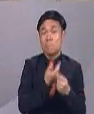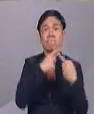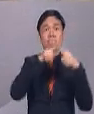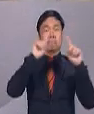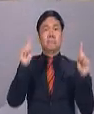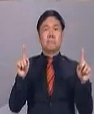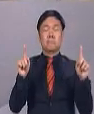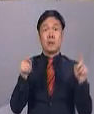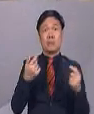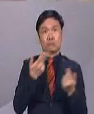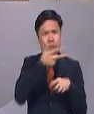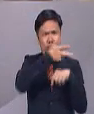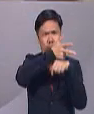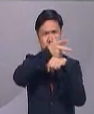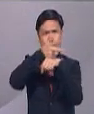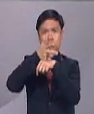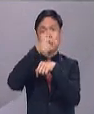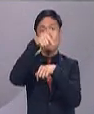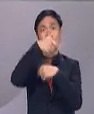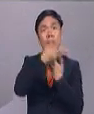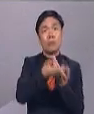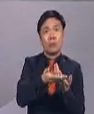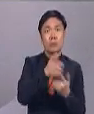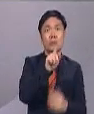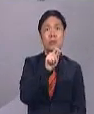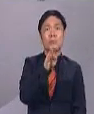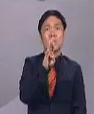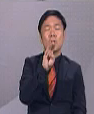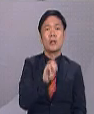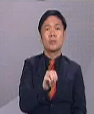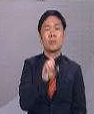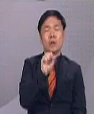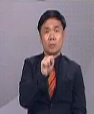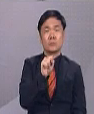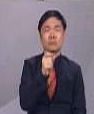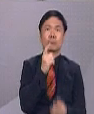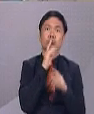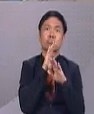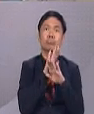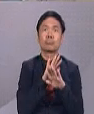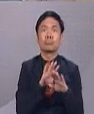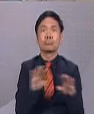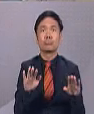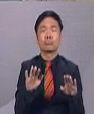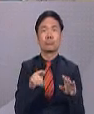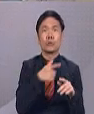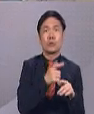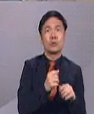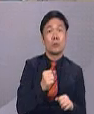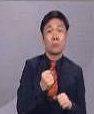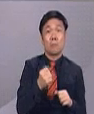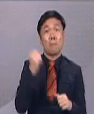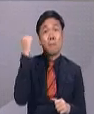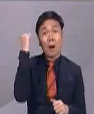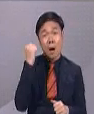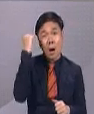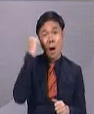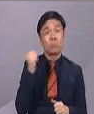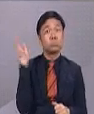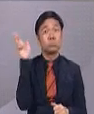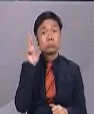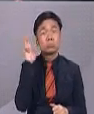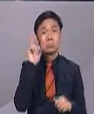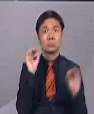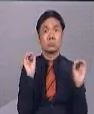RTM mendapati TBS seakan-akan tidak beroperasi. Bunyi bising orang ramai dan enjin kenderaan hampir tidak kedengaran, tidak